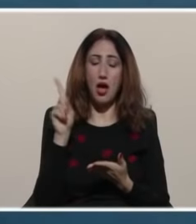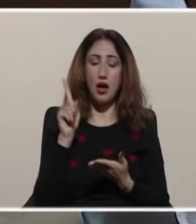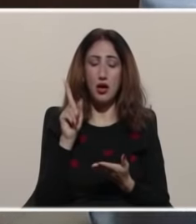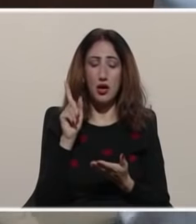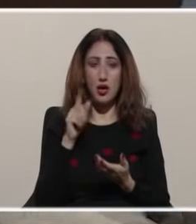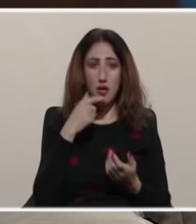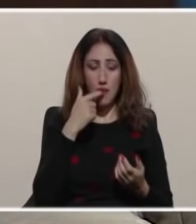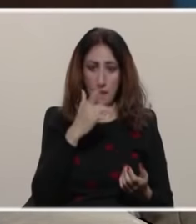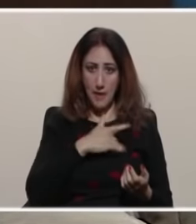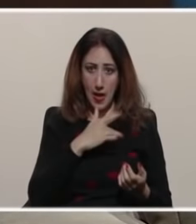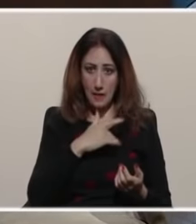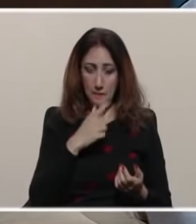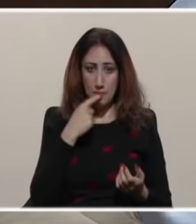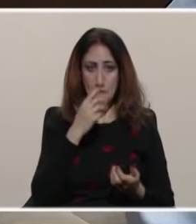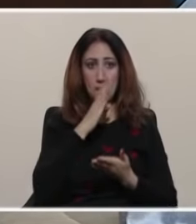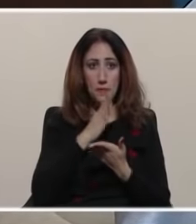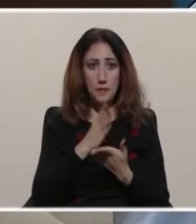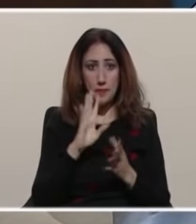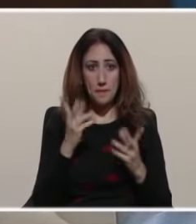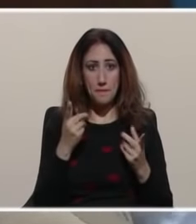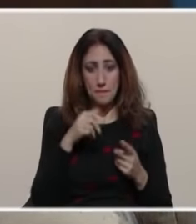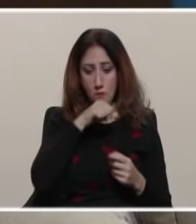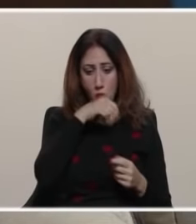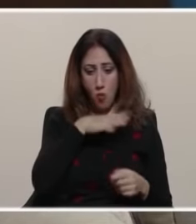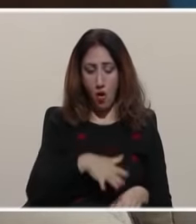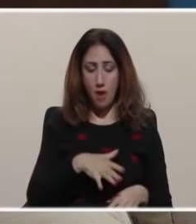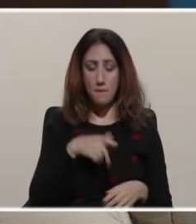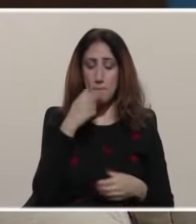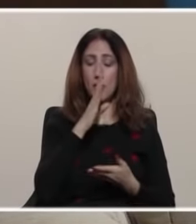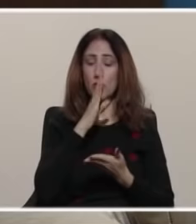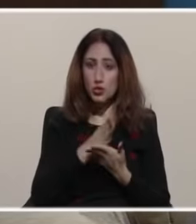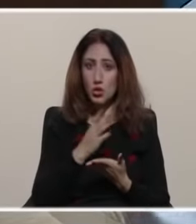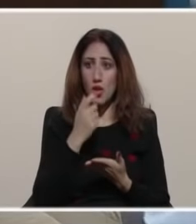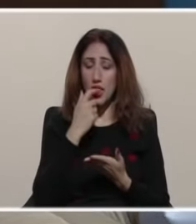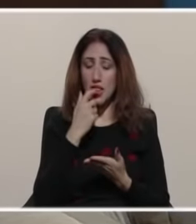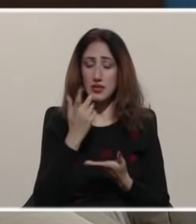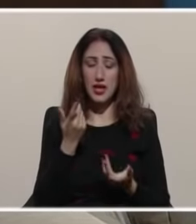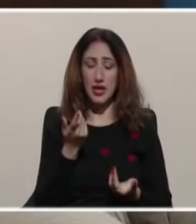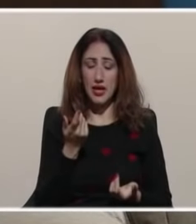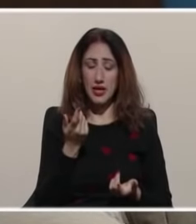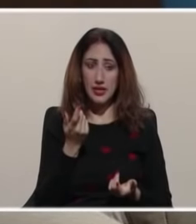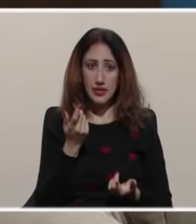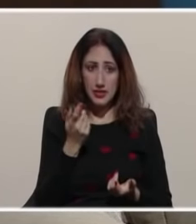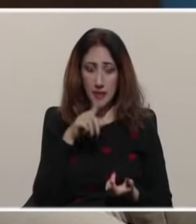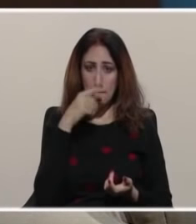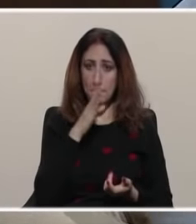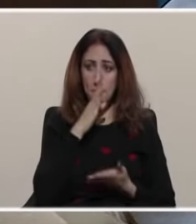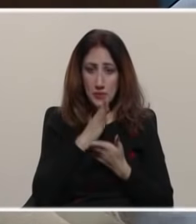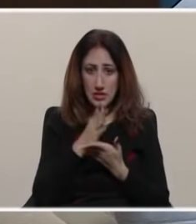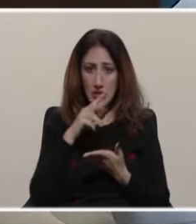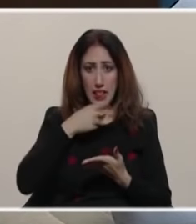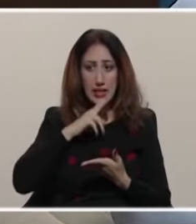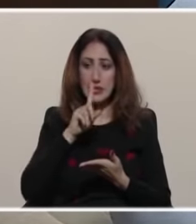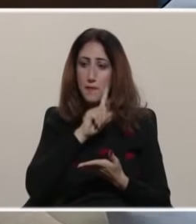مخموم القلب صدوق اللسان. قالوا له يا رسول الله صدوق اللسان نعرفه، يعني يكون بيتكلم بالصدق ما